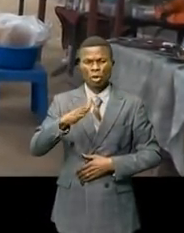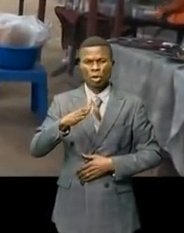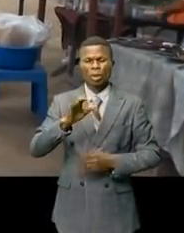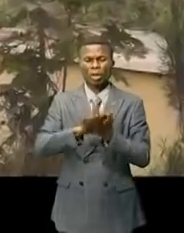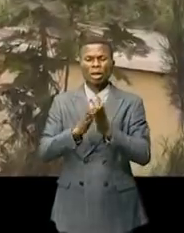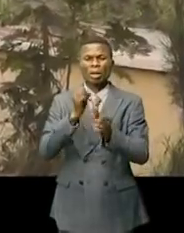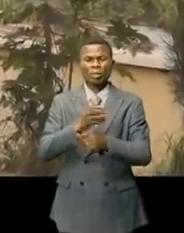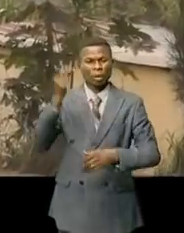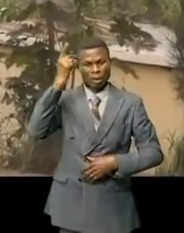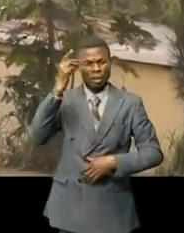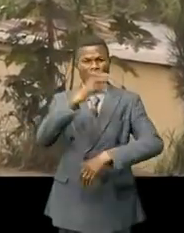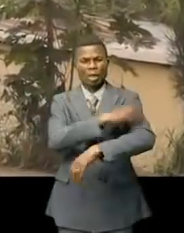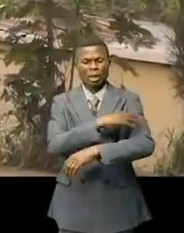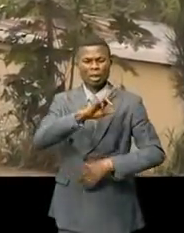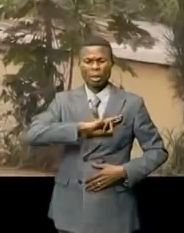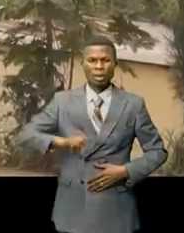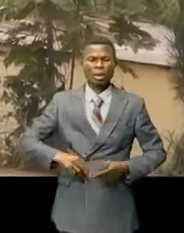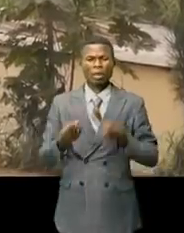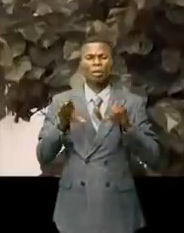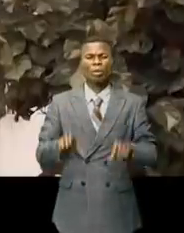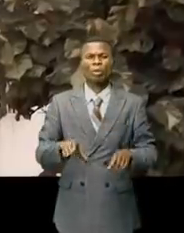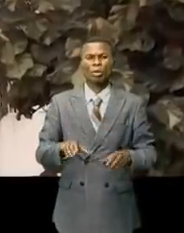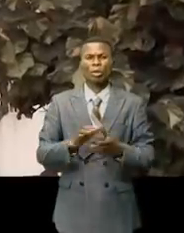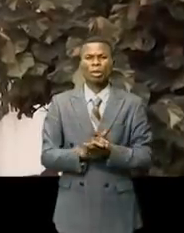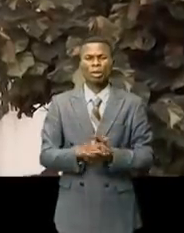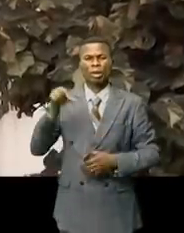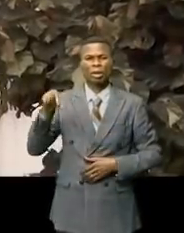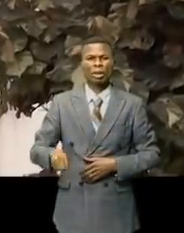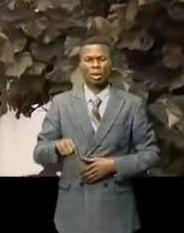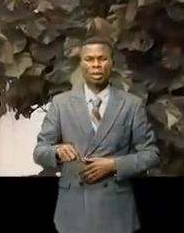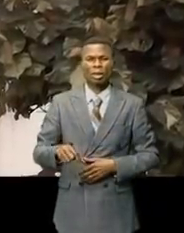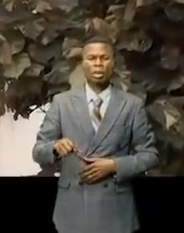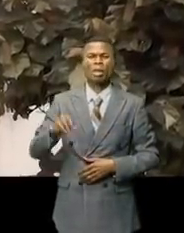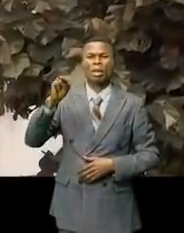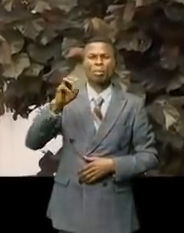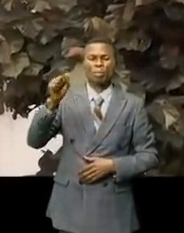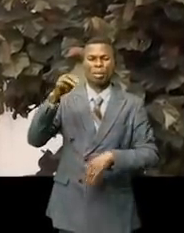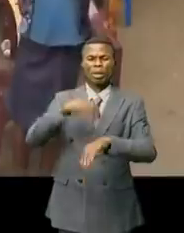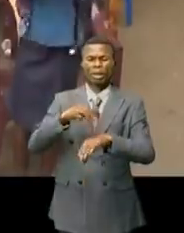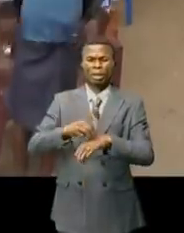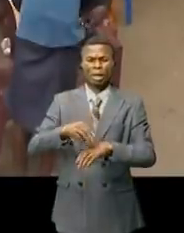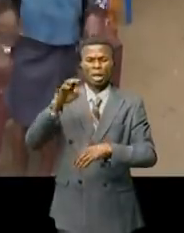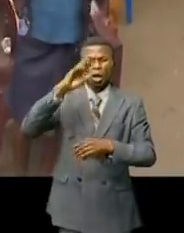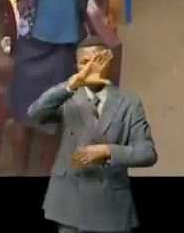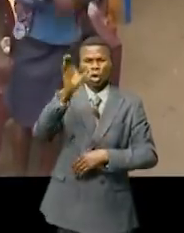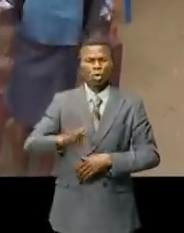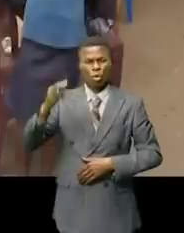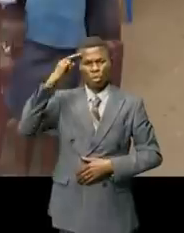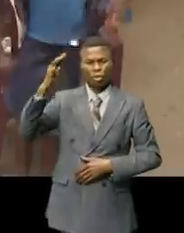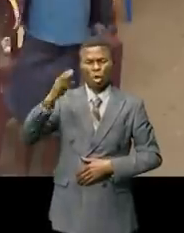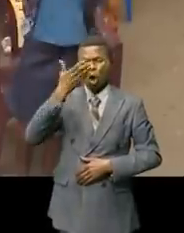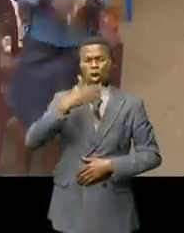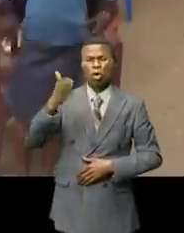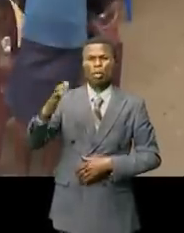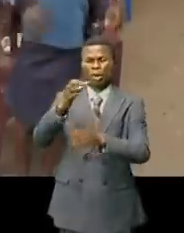kinshasa capitale de la république démocratique du congo au quartier matadi maillot de la commune de mont ngafula ces centres a réussi